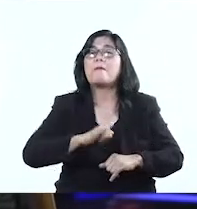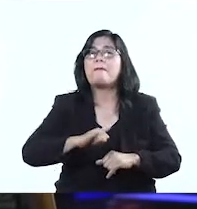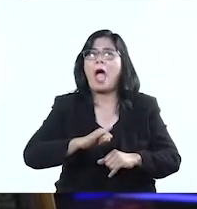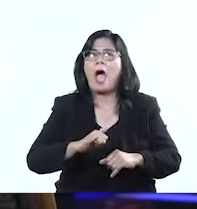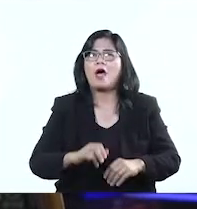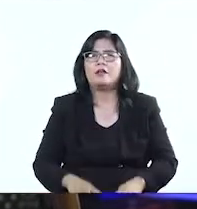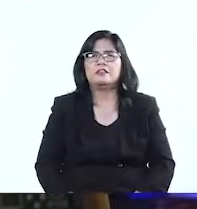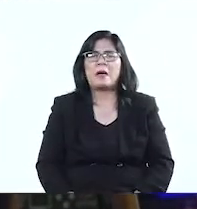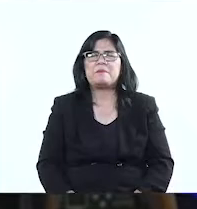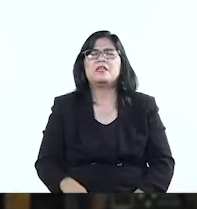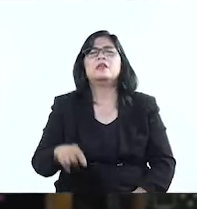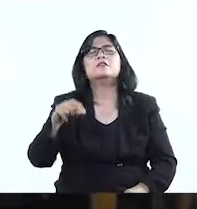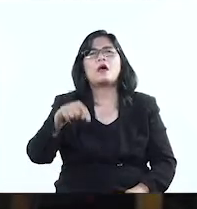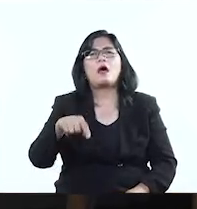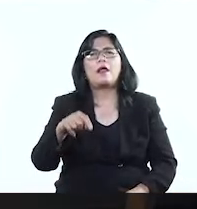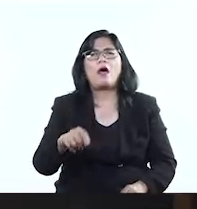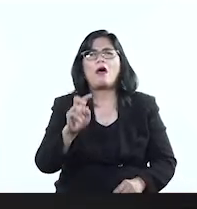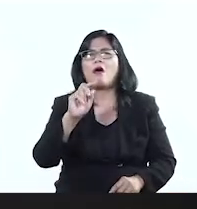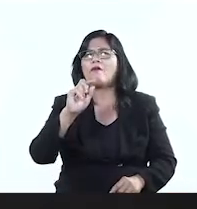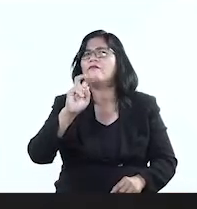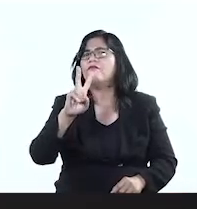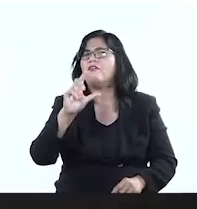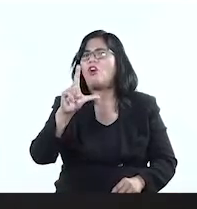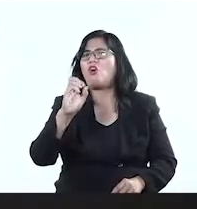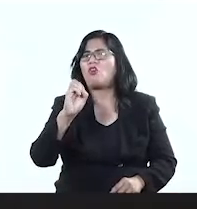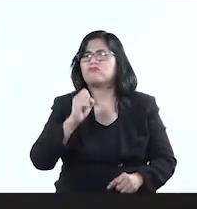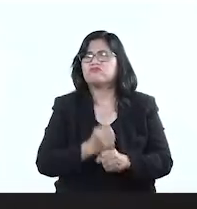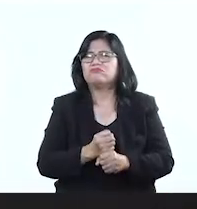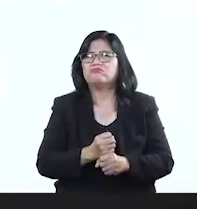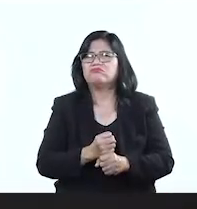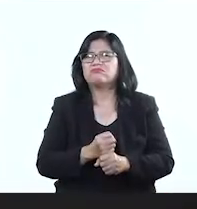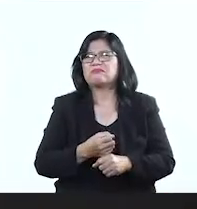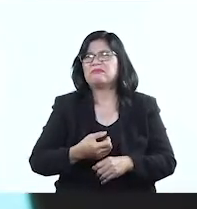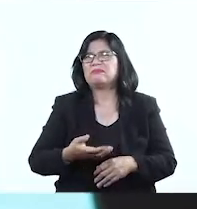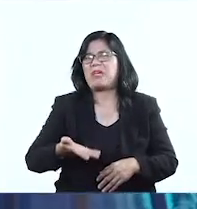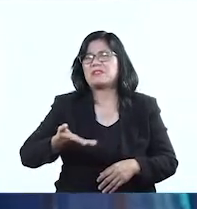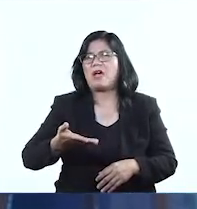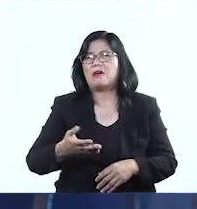Hai tapi Frog Frog murahan hari-hari ini e-learning